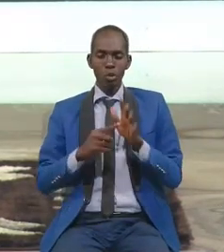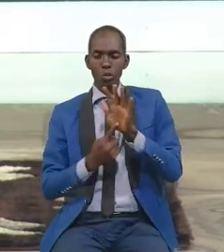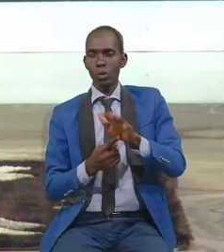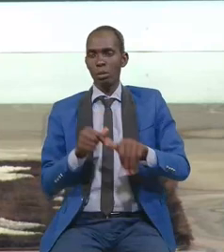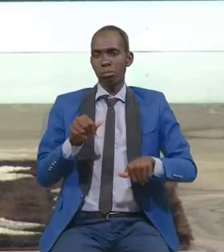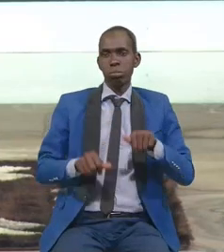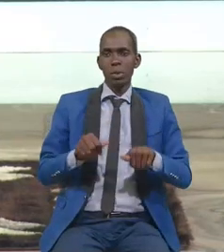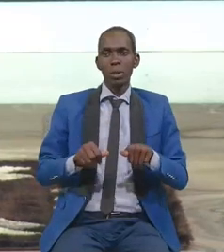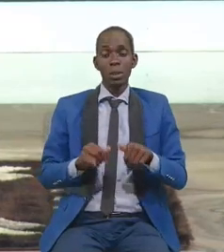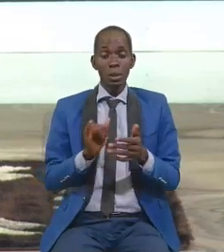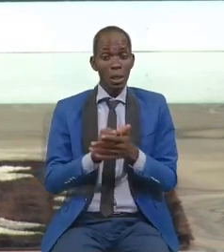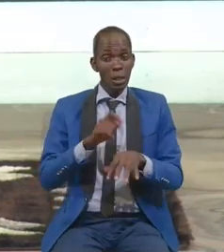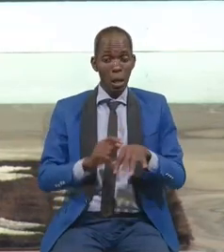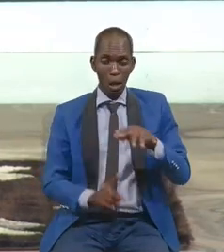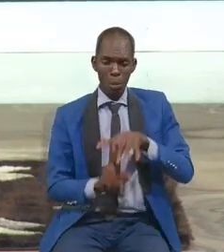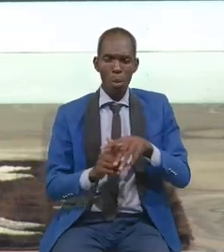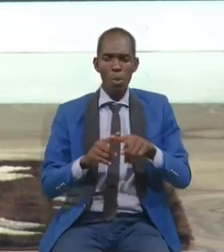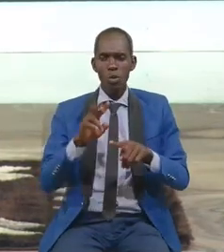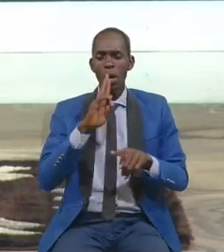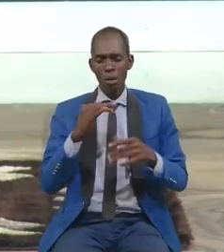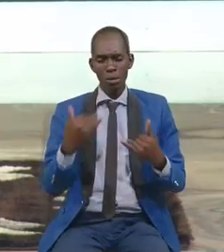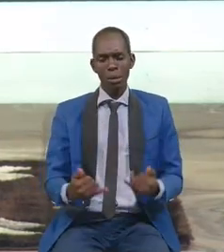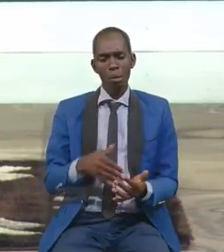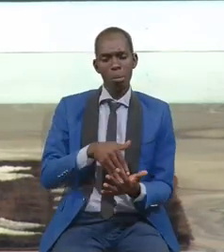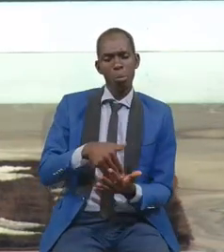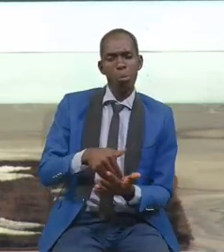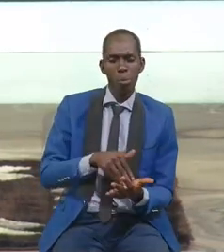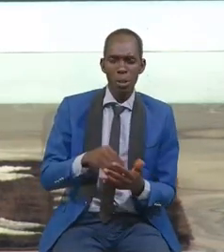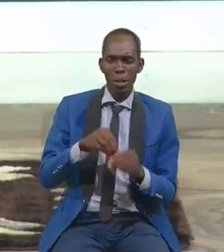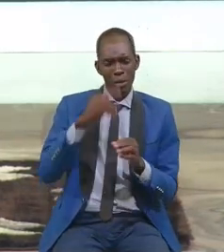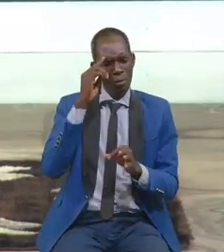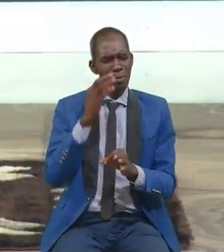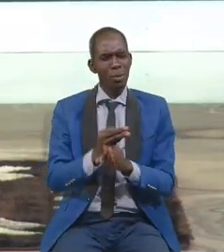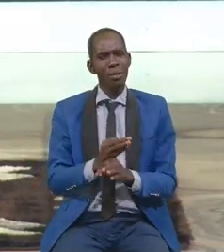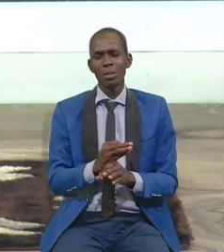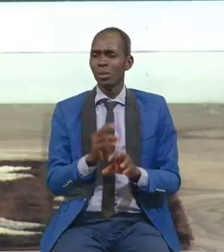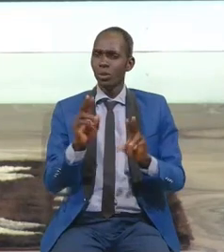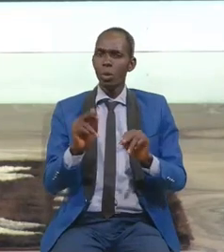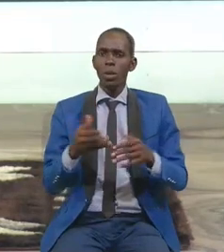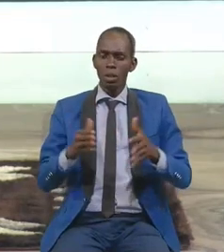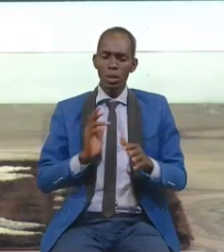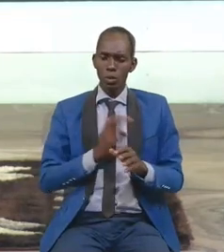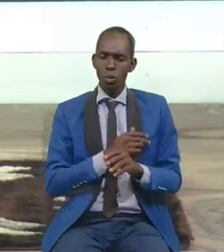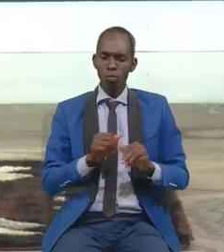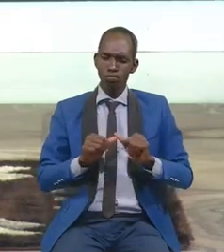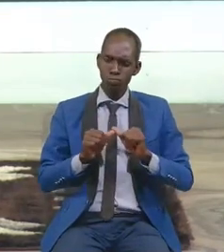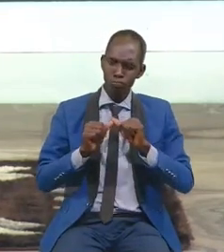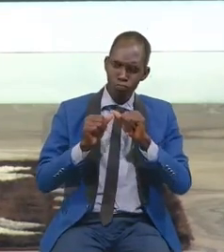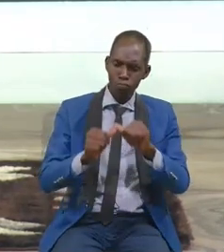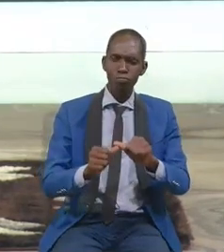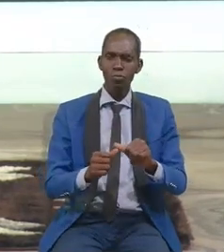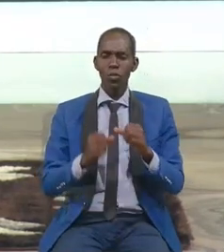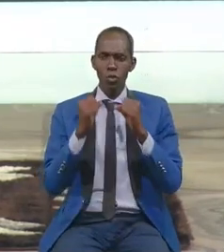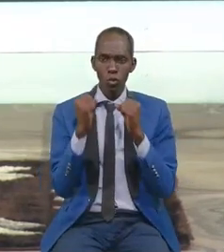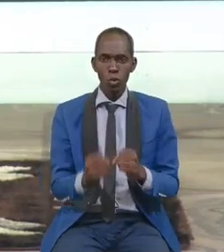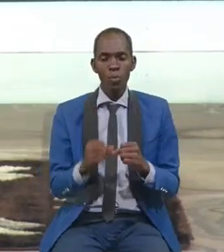trembles dans ta foi. C'est pourquoi c'est dit, que retenons fermement la profession de notre